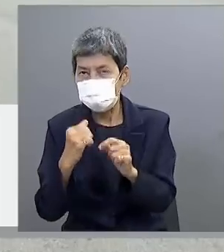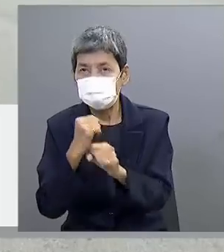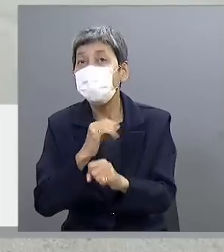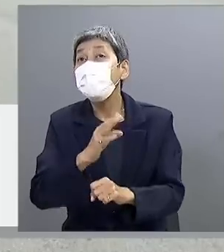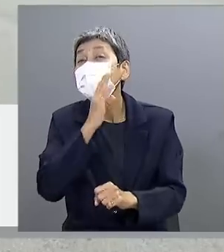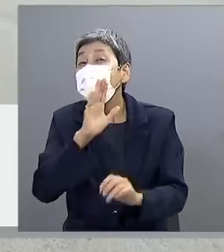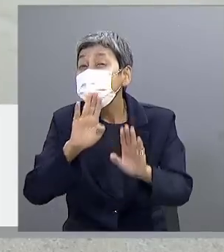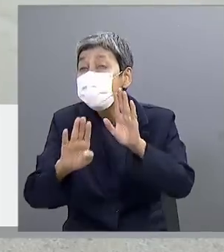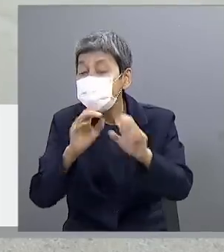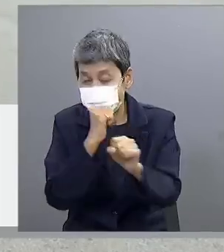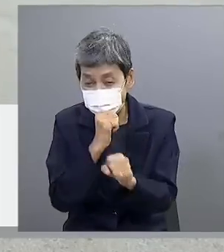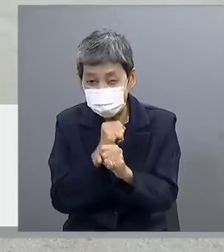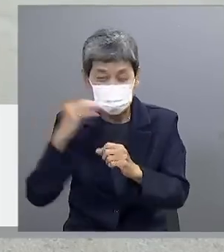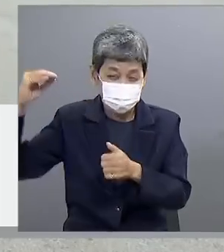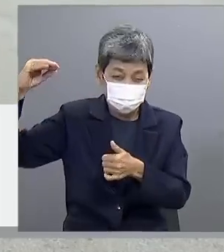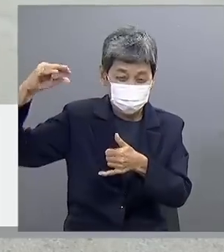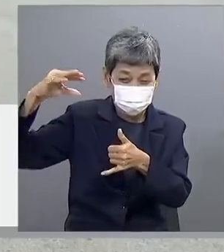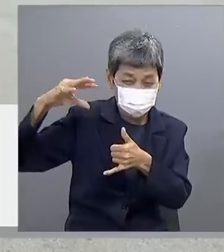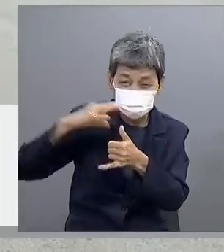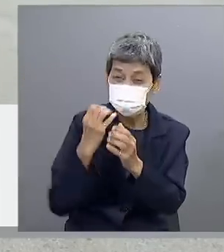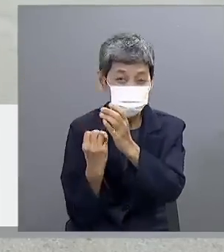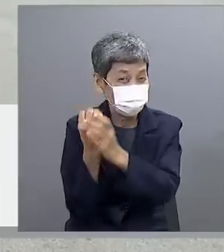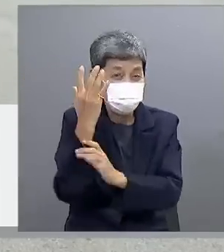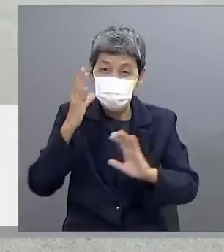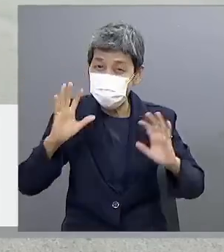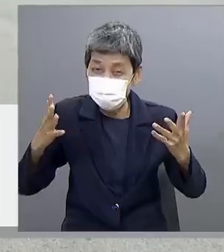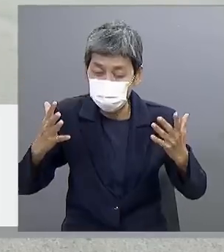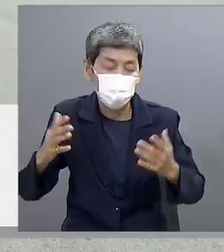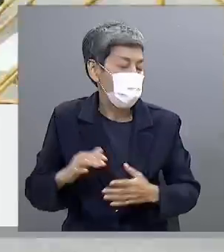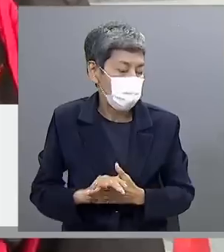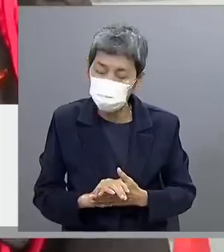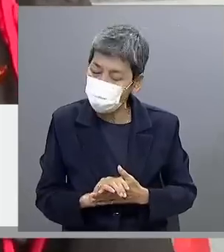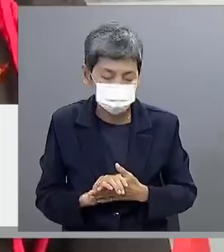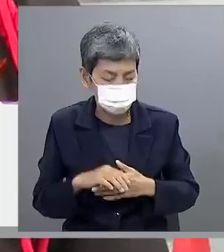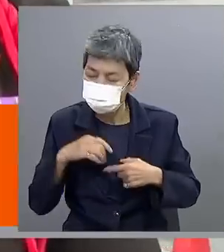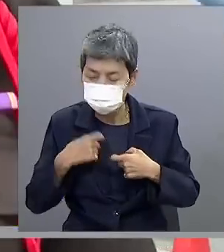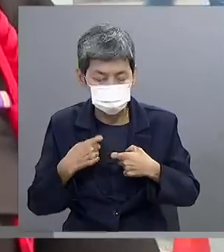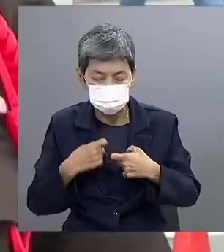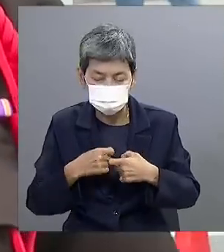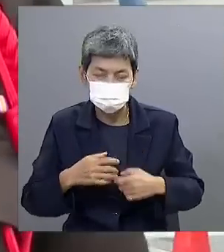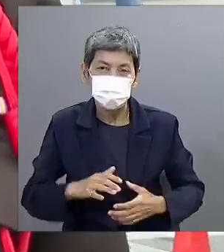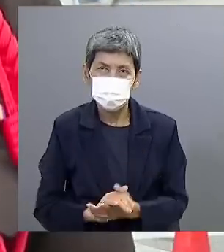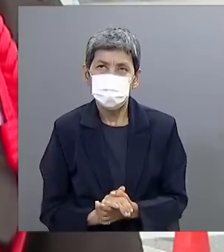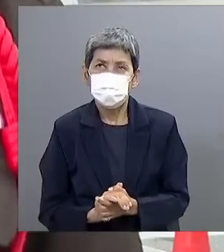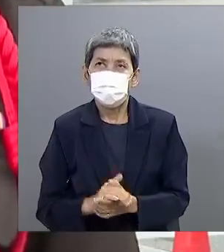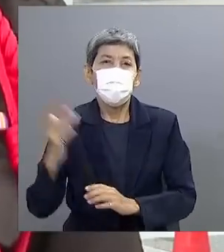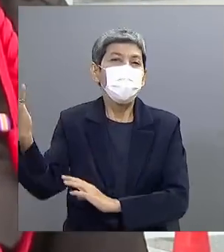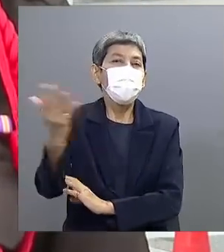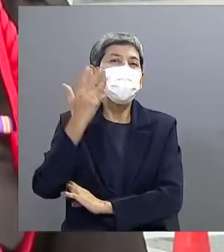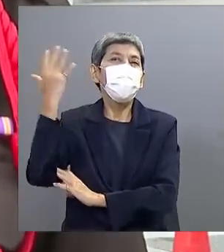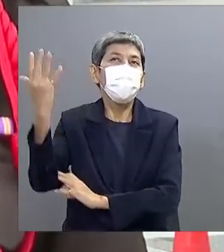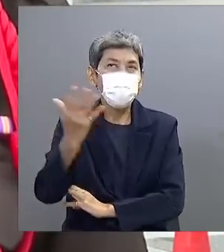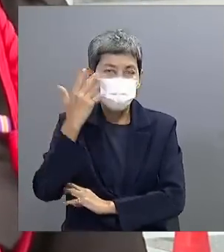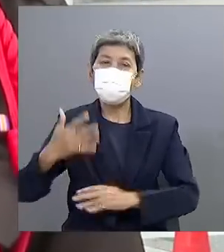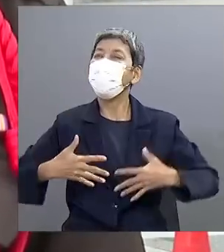การทำงานกลางแจ้งที่ไม่มีต้นไม้ใหญ่น้อยให้เห็นเลยนะคะ ลมนี่ลมแรงลมพัดแรงเย็นส